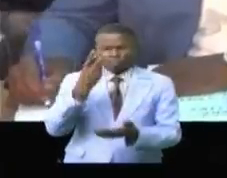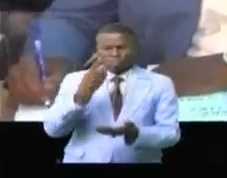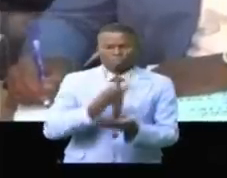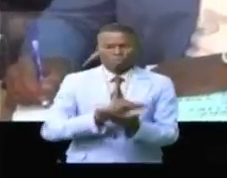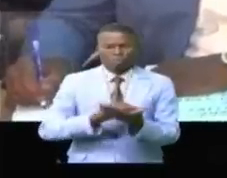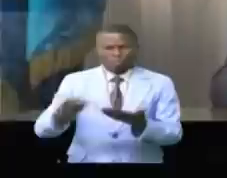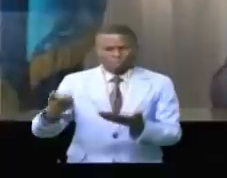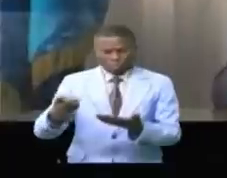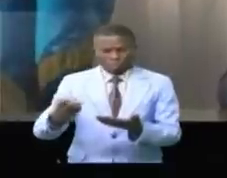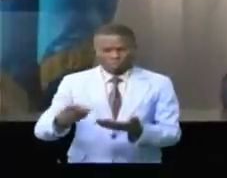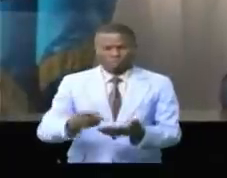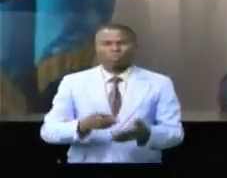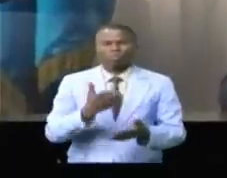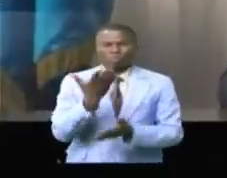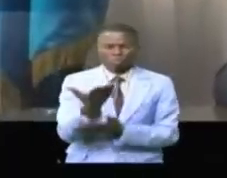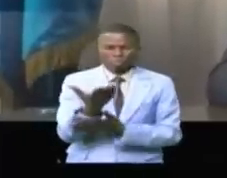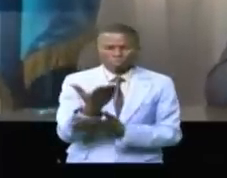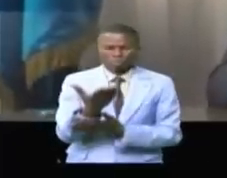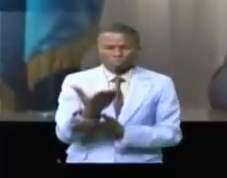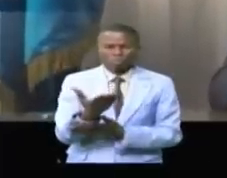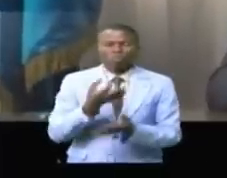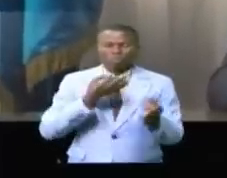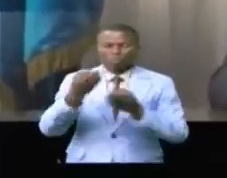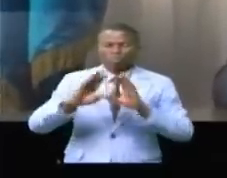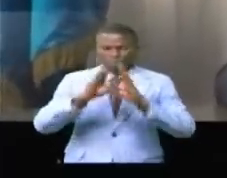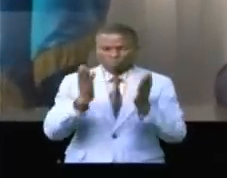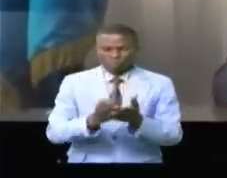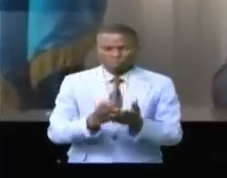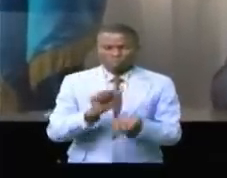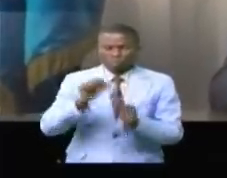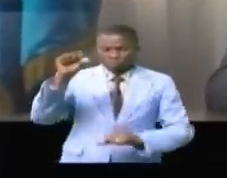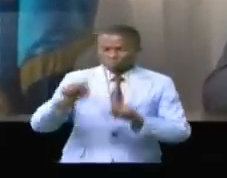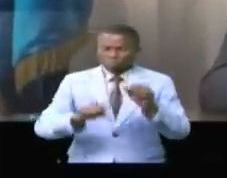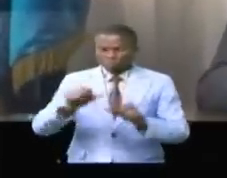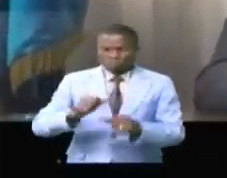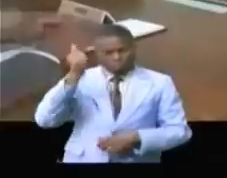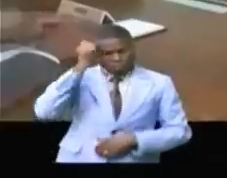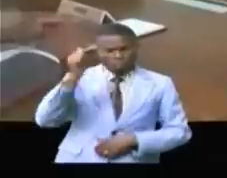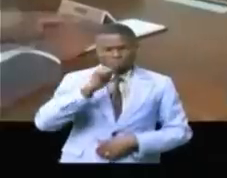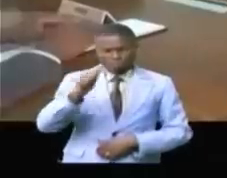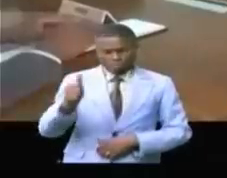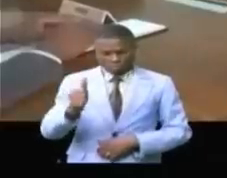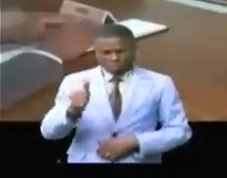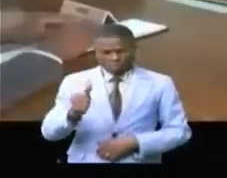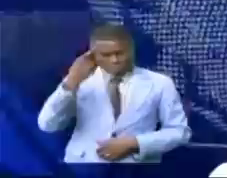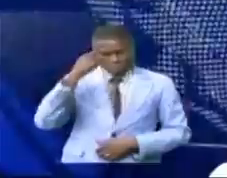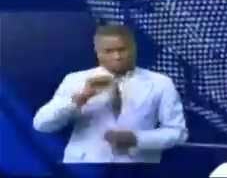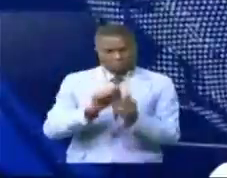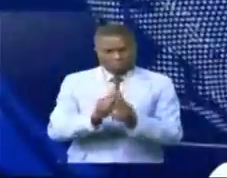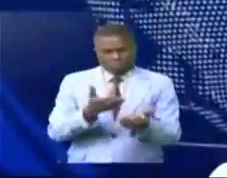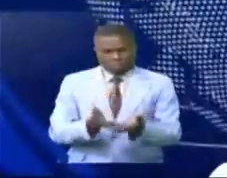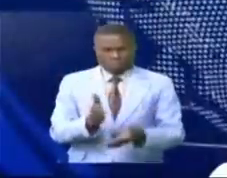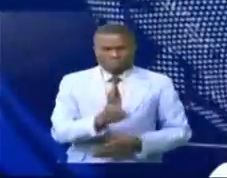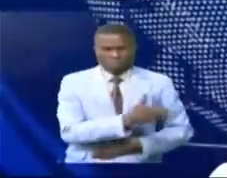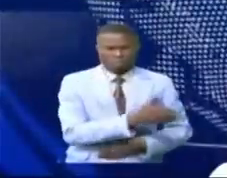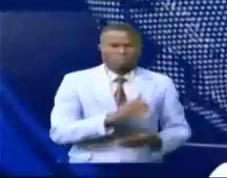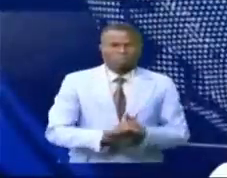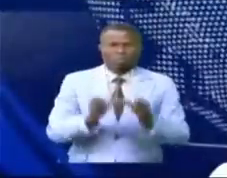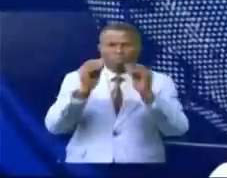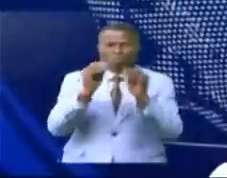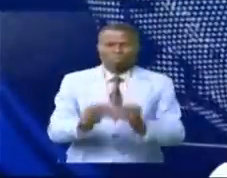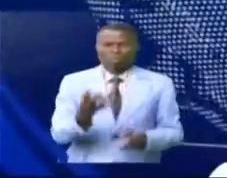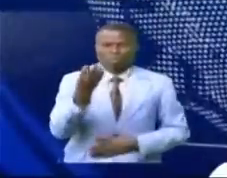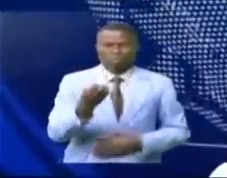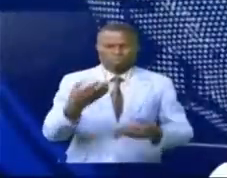2 semaines accordée afin d'éviter tout désagrément lié à l'opération de recouvrement forcé. Au total,